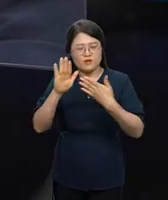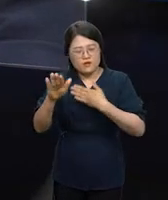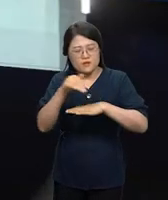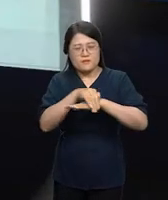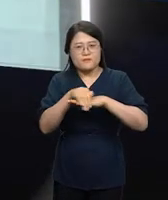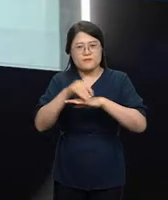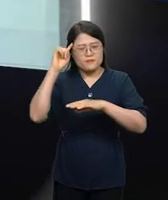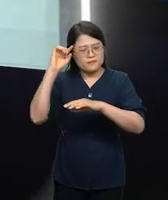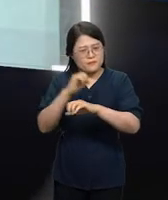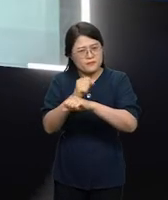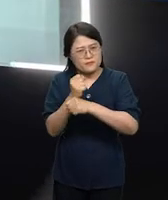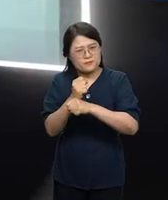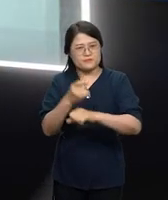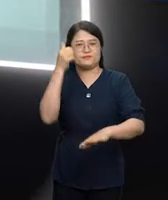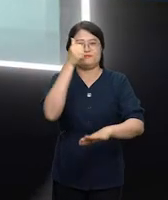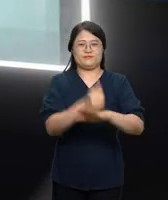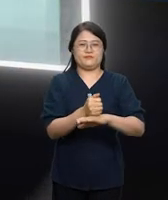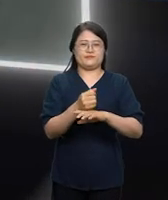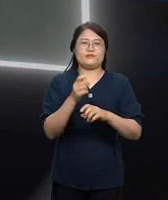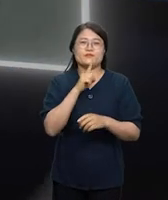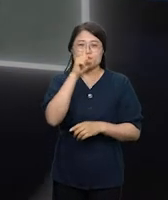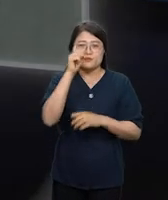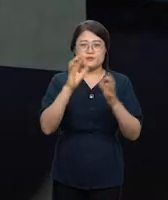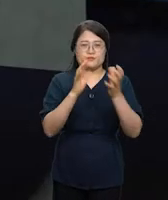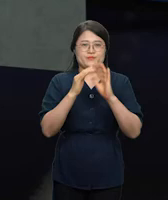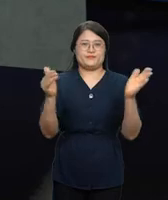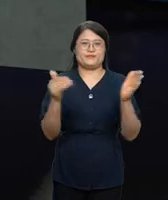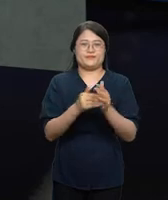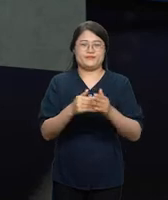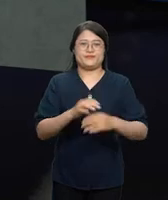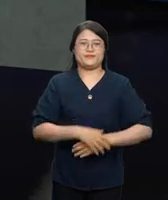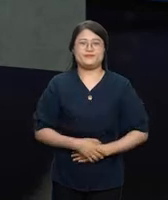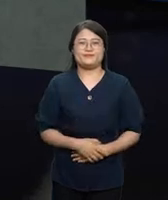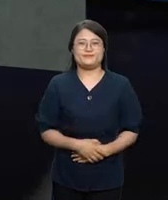수립 연구용역 최종 보고회를 가졌습니다.